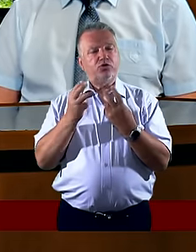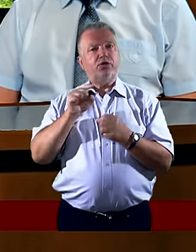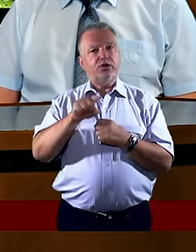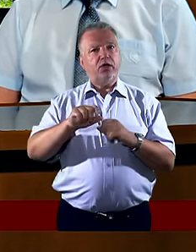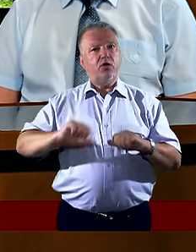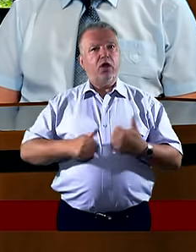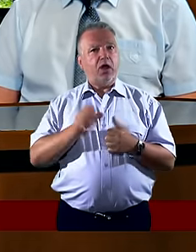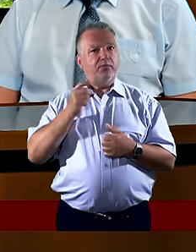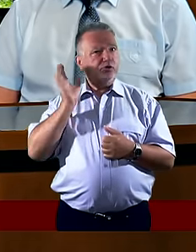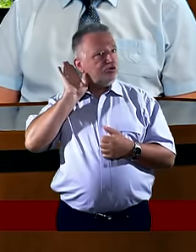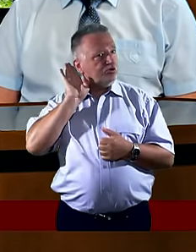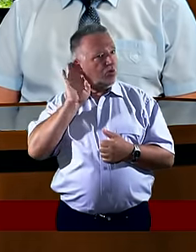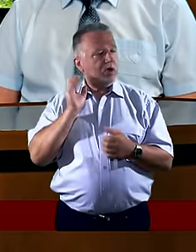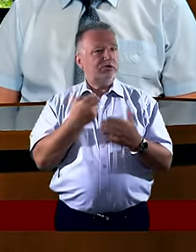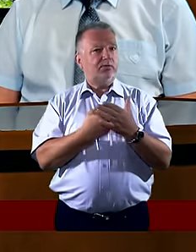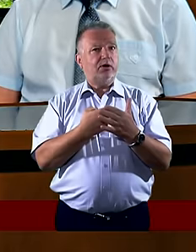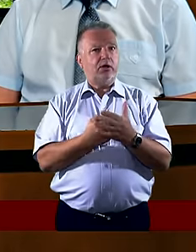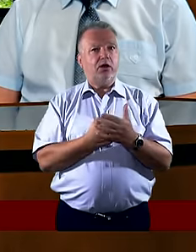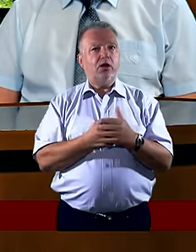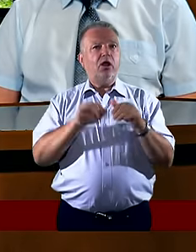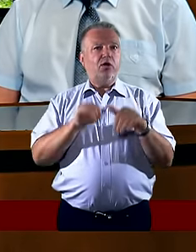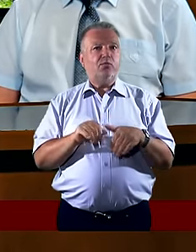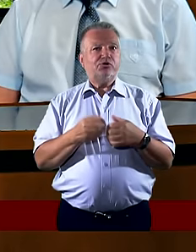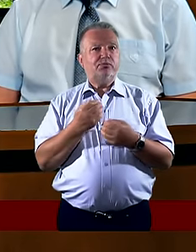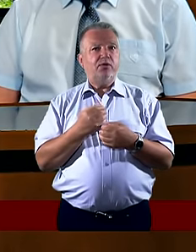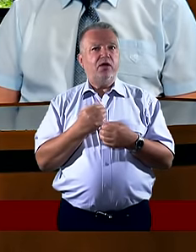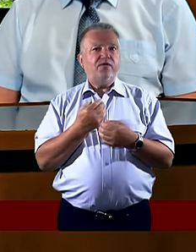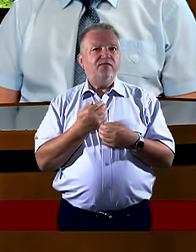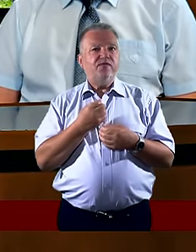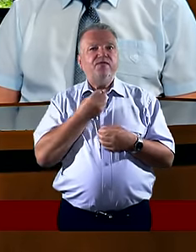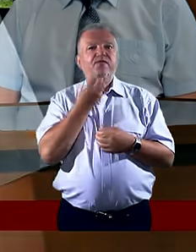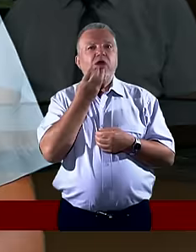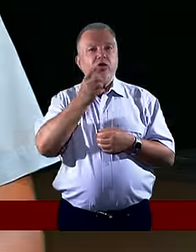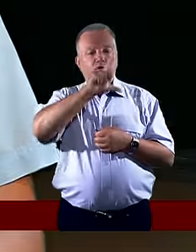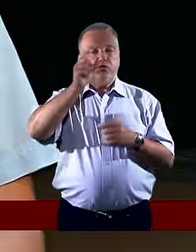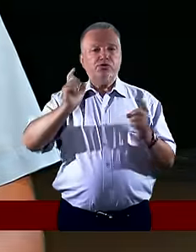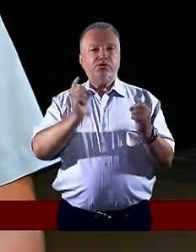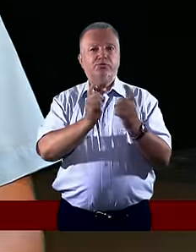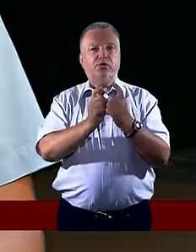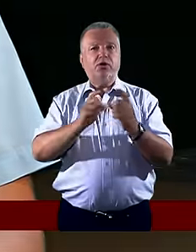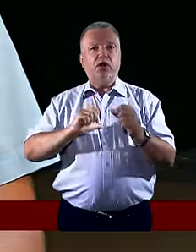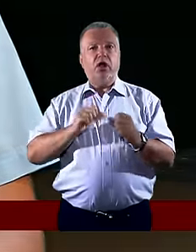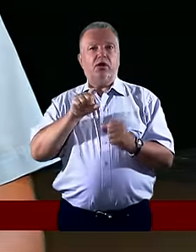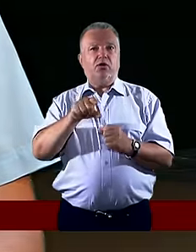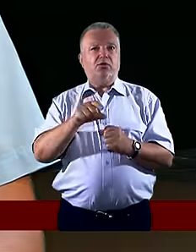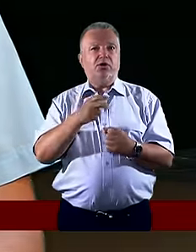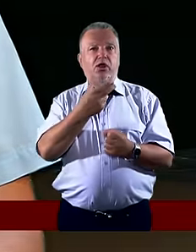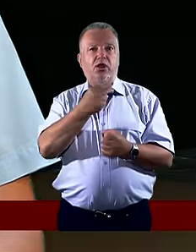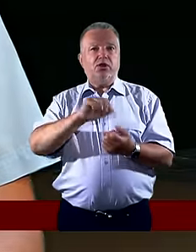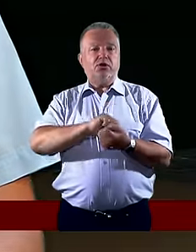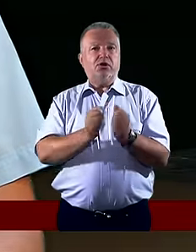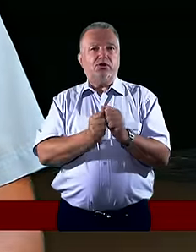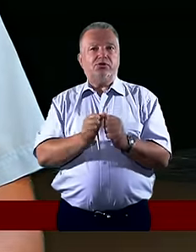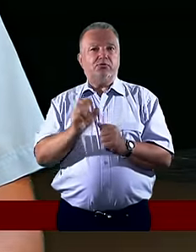godni tego, aby słuchać Ewangelii. Możemy bardzo wielu ludzi spotkać, ale oni nie